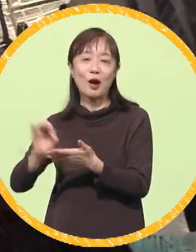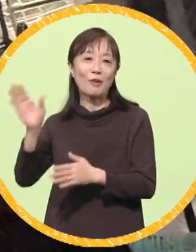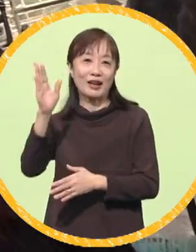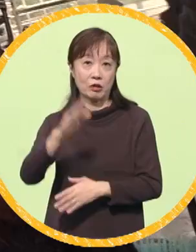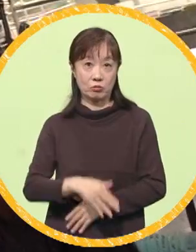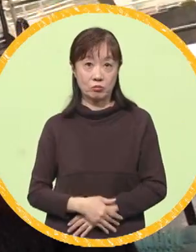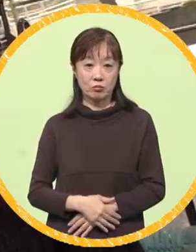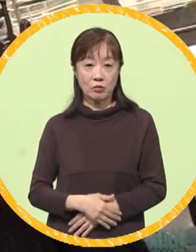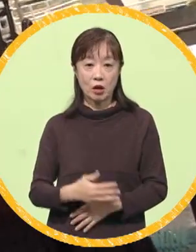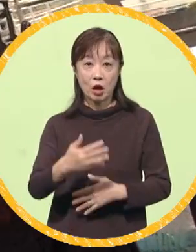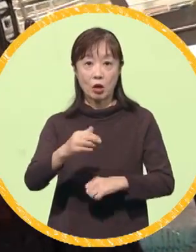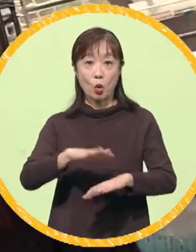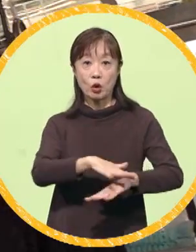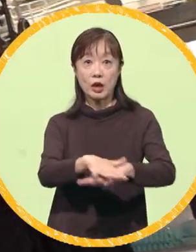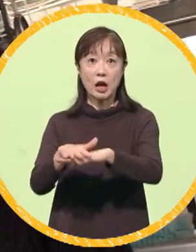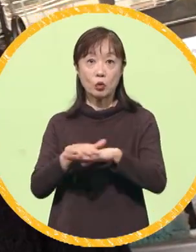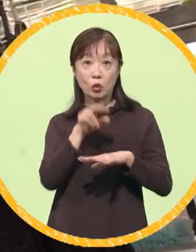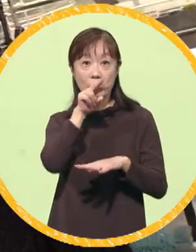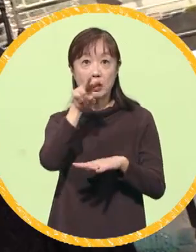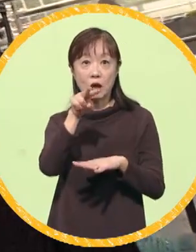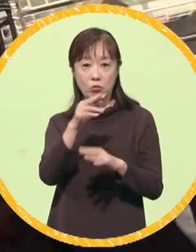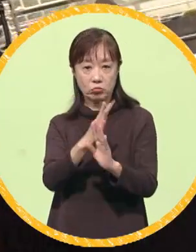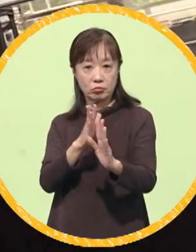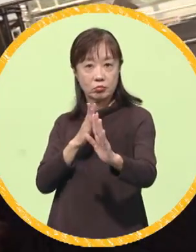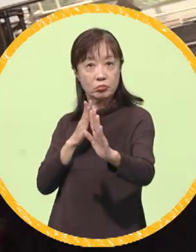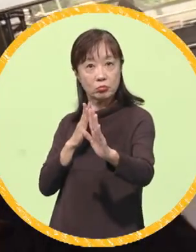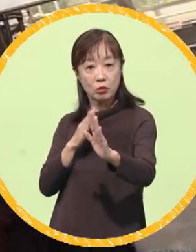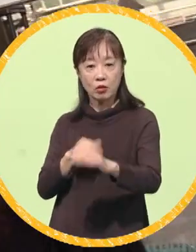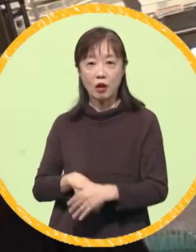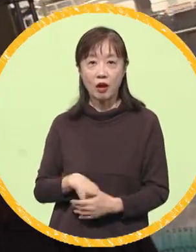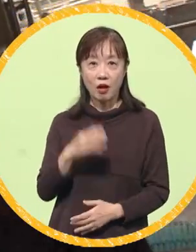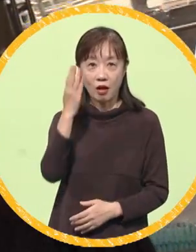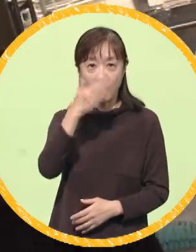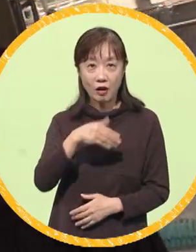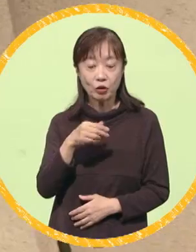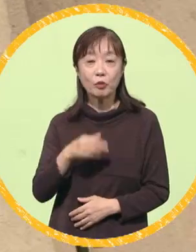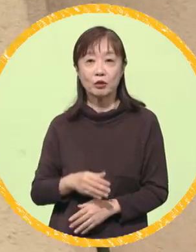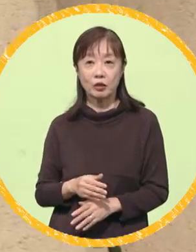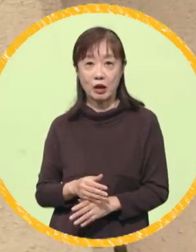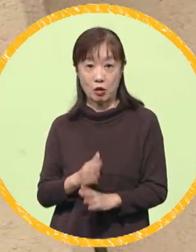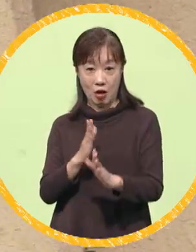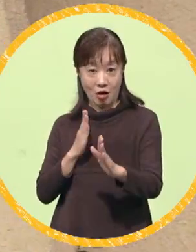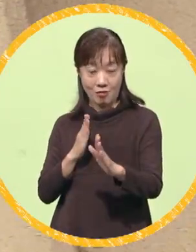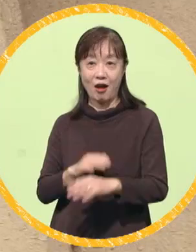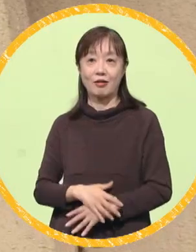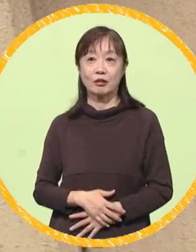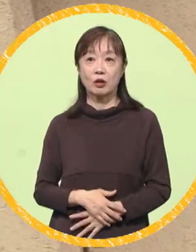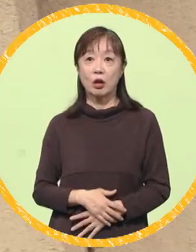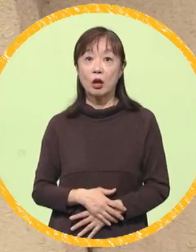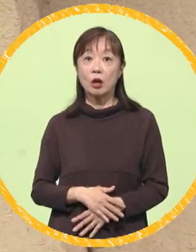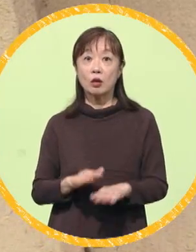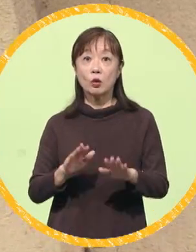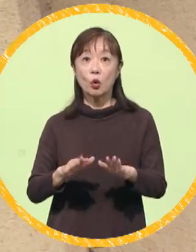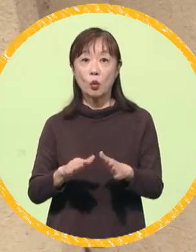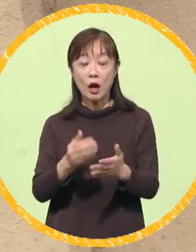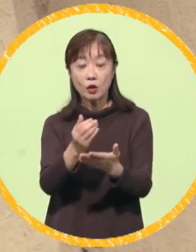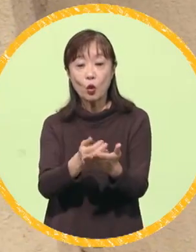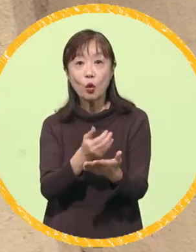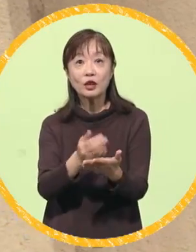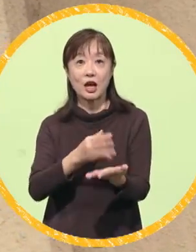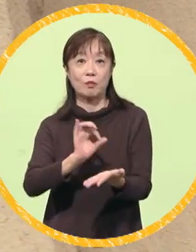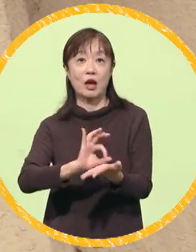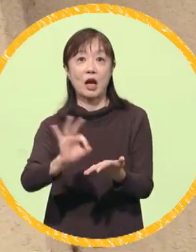構並んでるって聞いたので、ちょっと早めに来たんですけど、並んでらして。 今 は牛乳買われないですか？ あれば買おうかと思